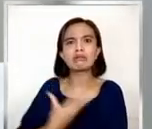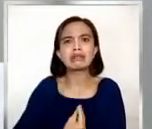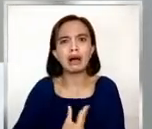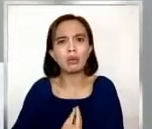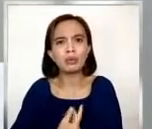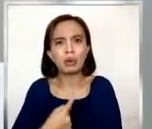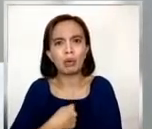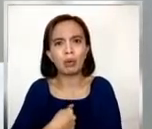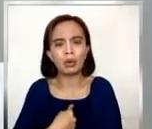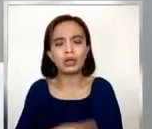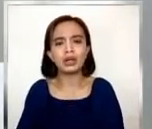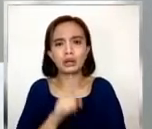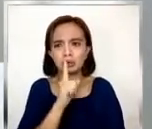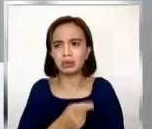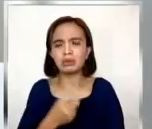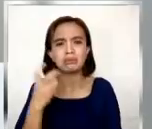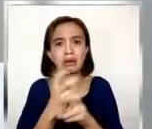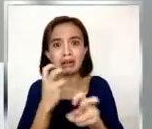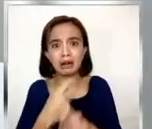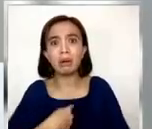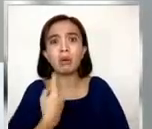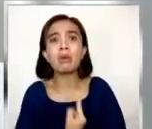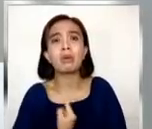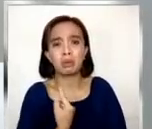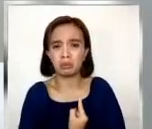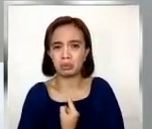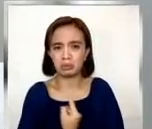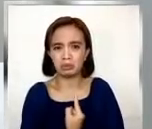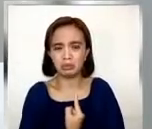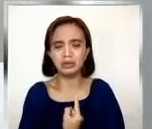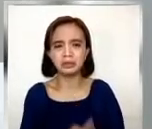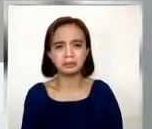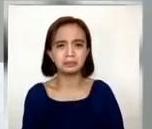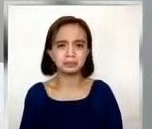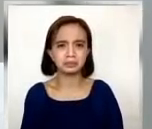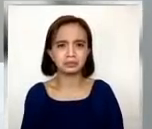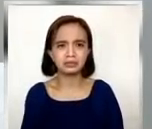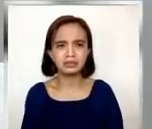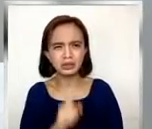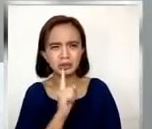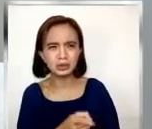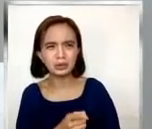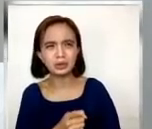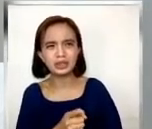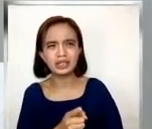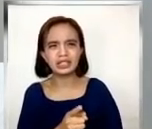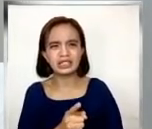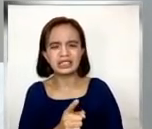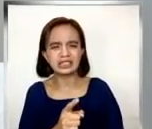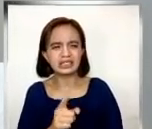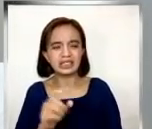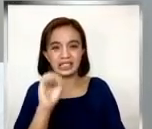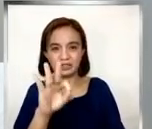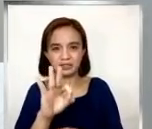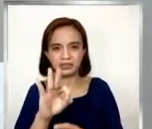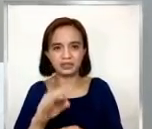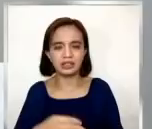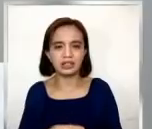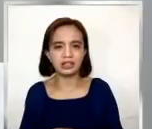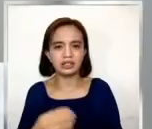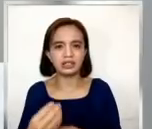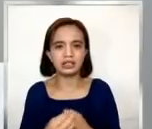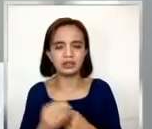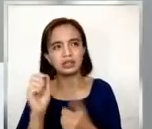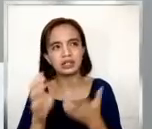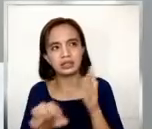naman kasi ako lang mag-isa ko yung Nelson. It's tricky kasi yung COVID. Pag biglang nag-drop yung oxygen mo or kung ano man